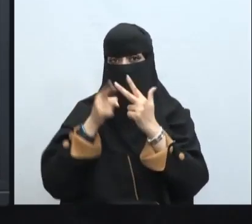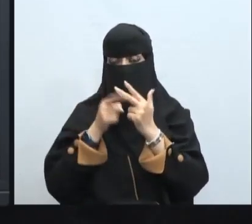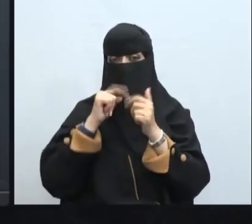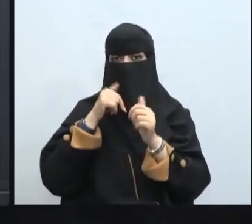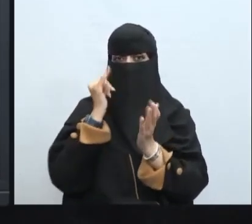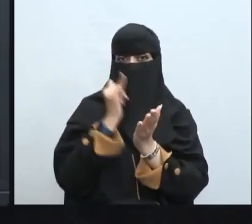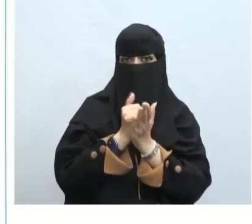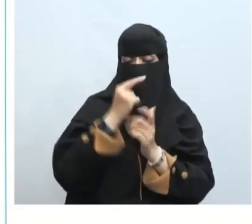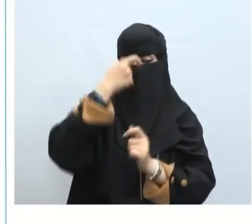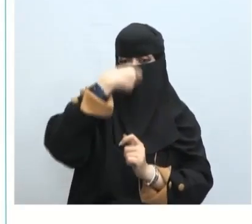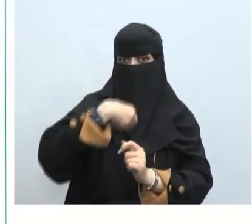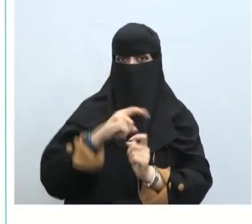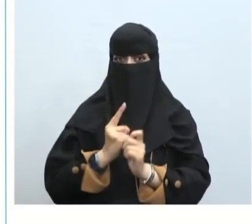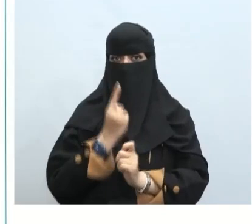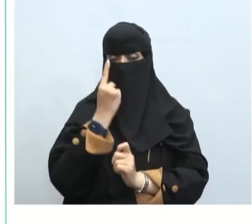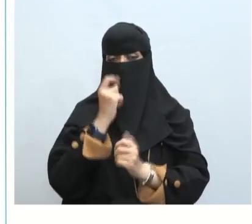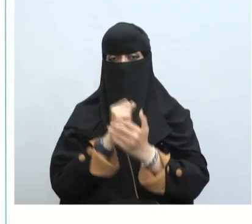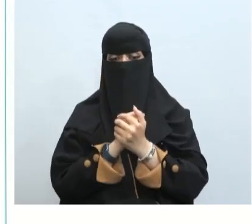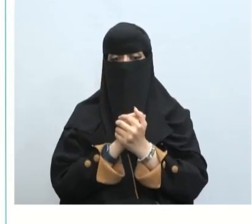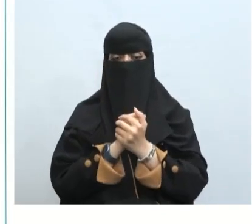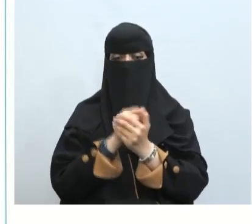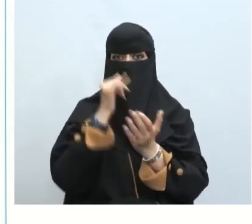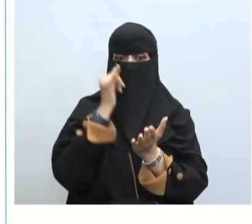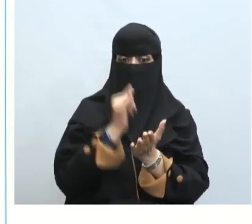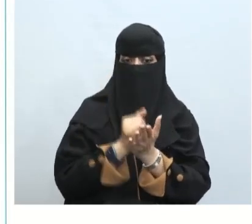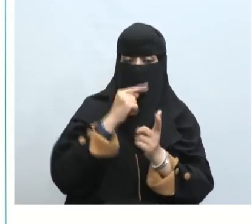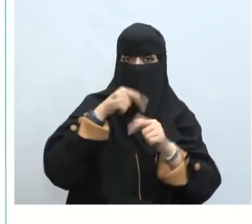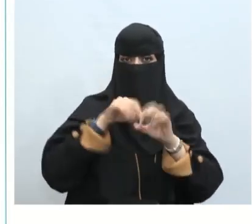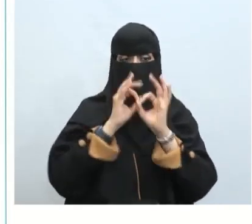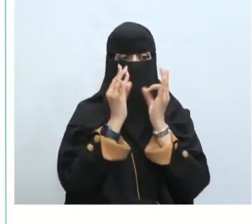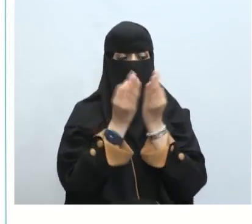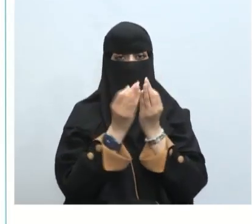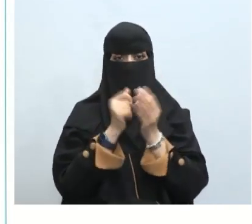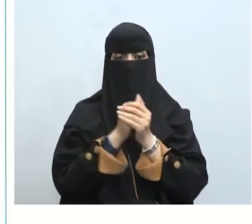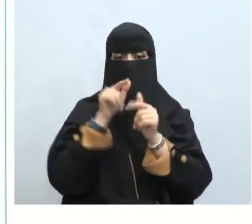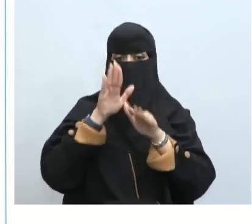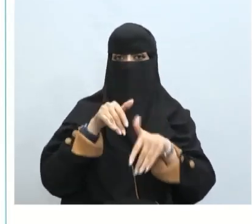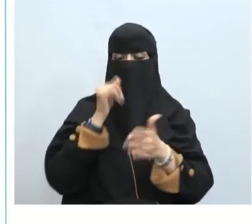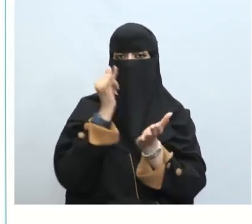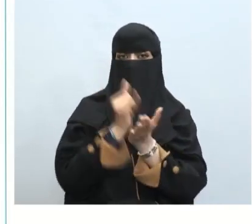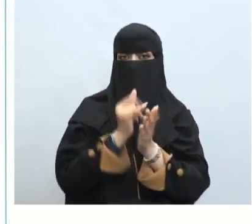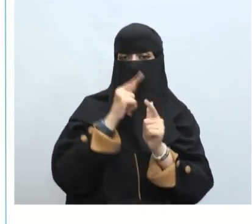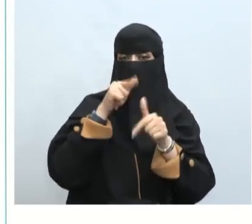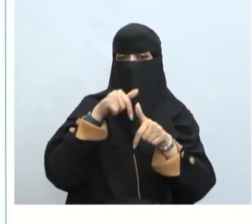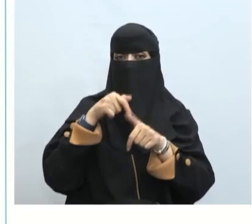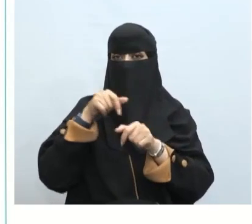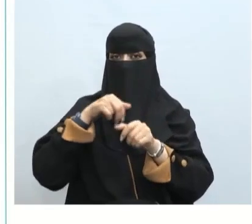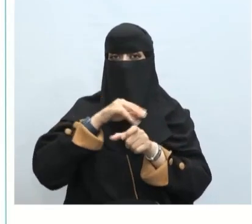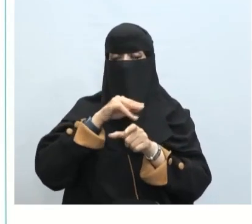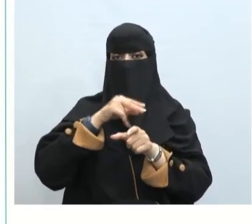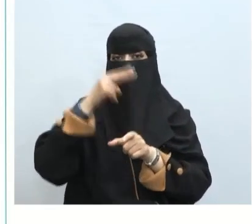مسؤوليه ذاتيه اللي هي الشخصيه ومسؤوليه اجتماعيه ومسؤوليه وطنيه